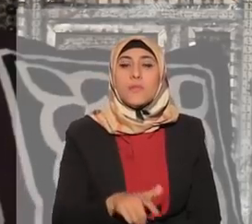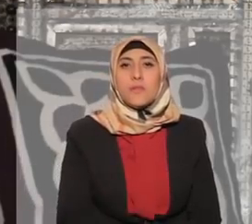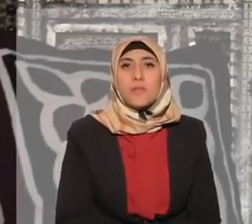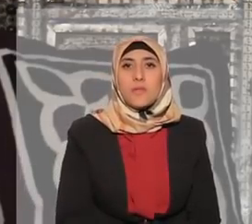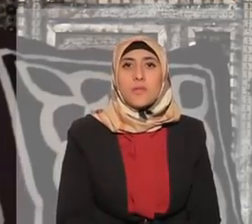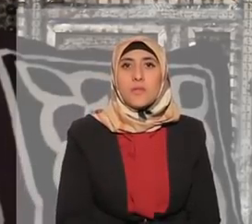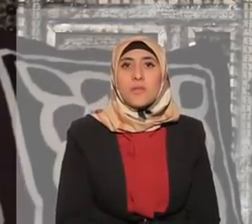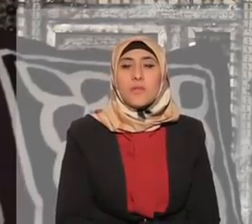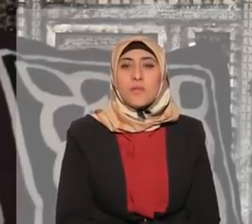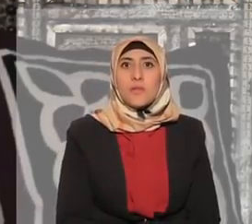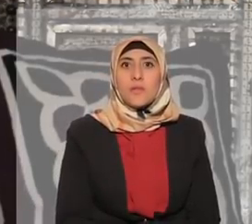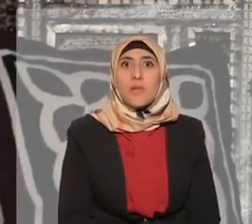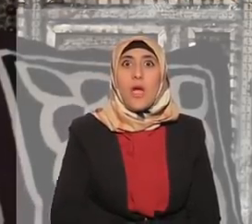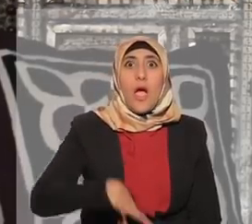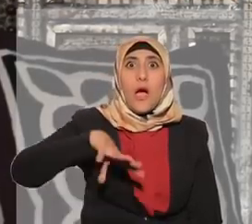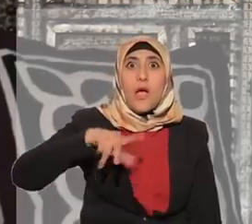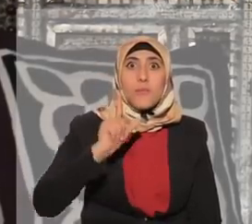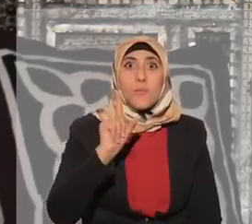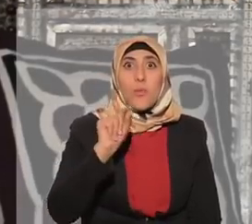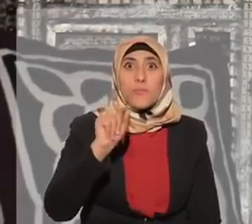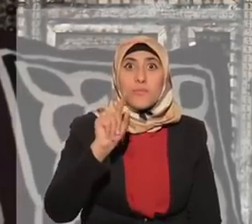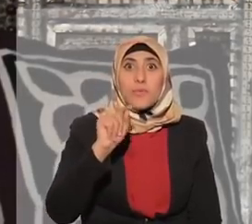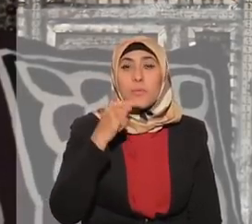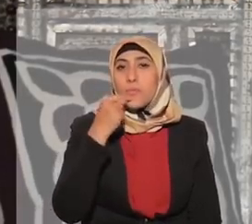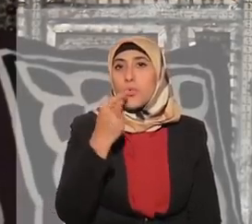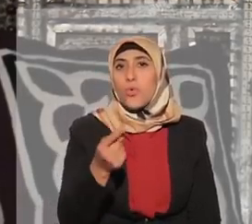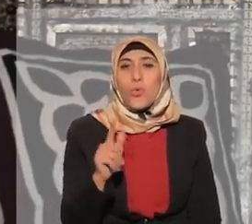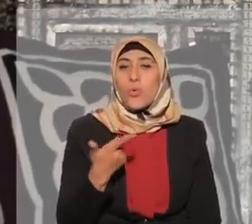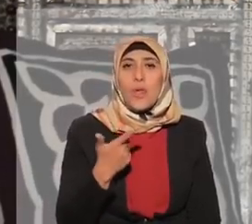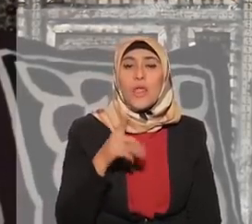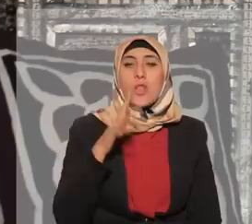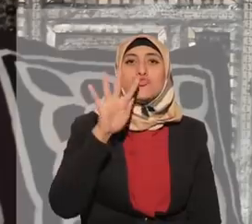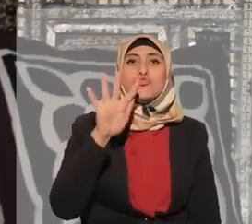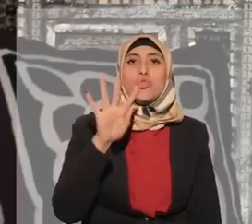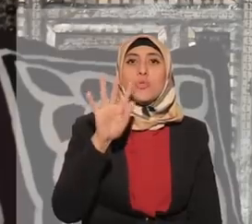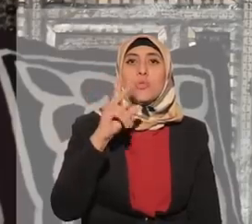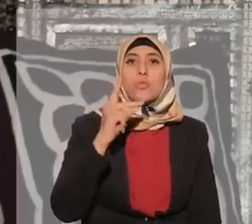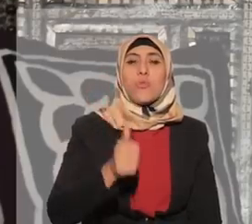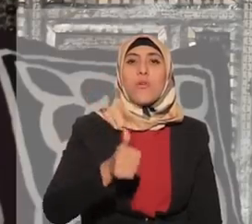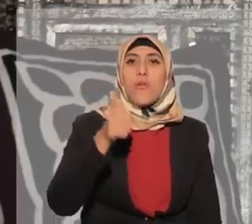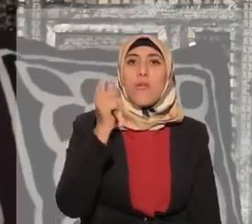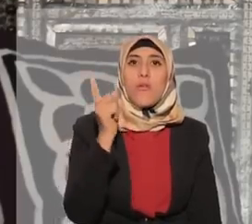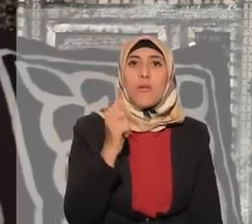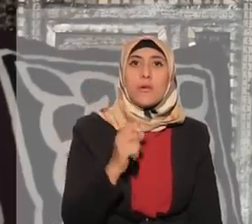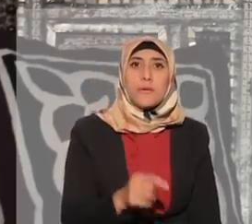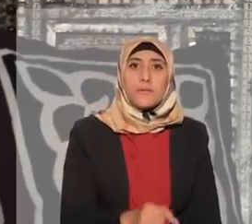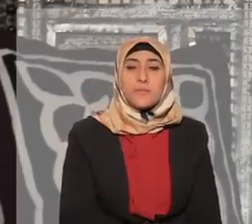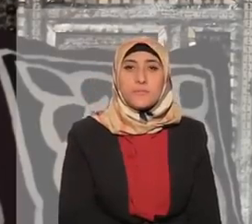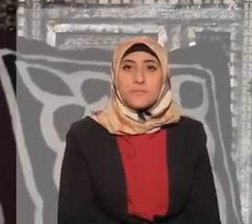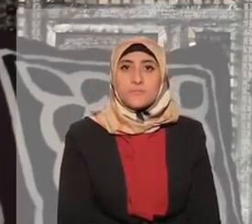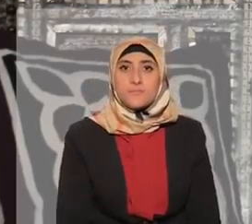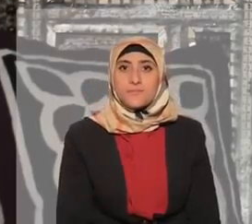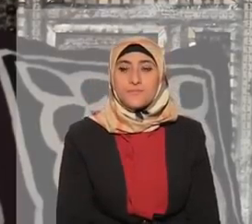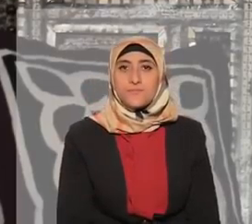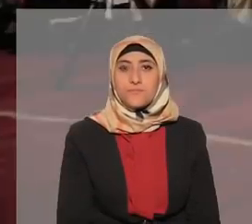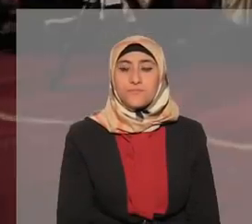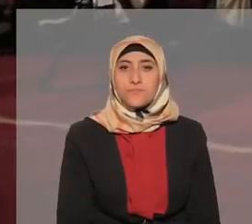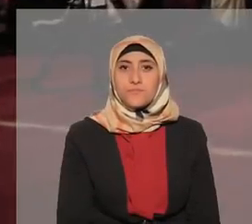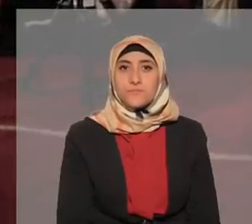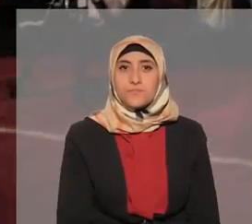يسرقون، الذين يحترفون السرقة كانوا يسمونهم الشطار في السابق، يشطرون الناس، يأخذون حاجات الناس،